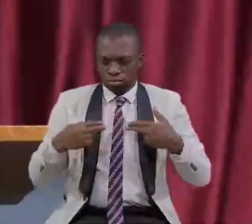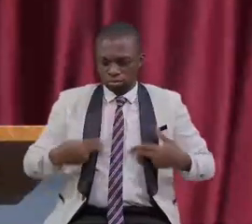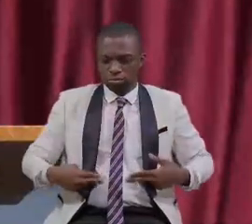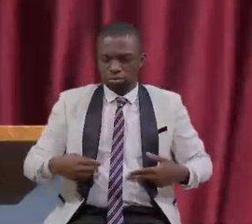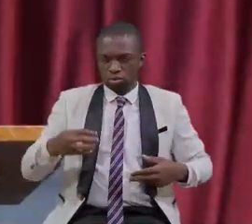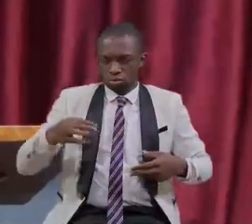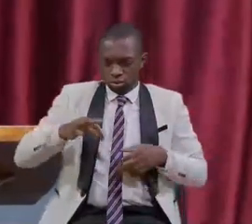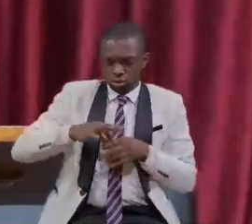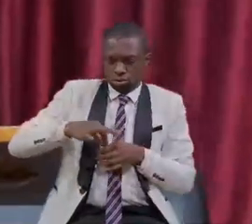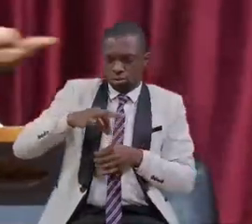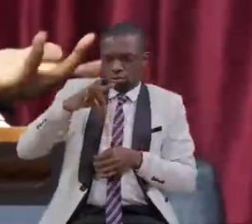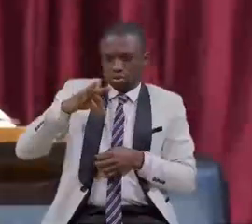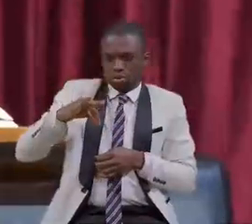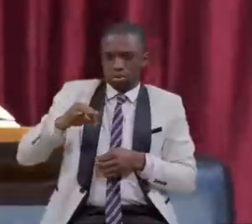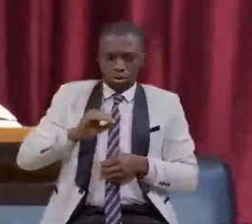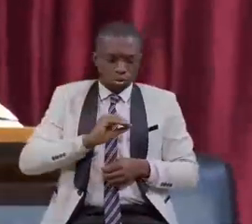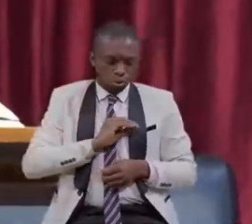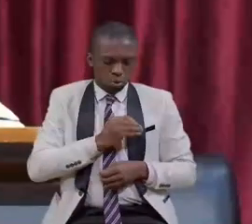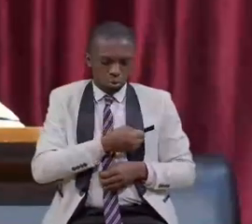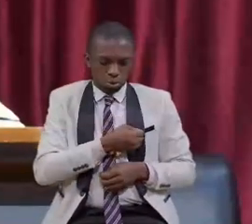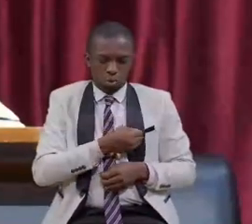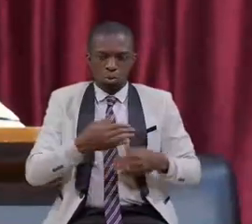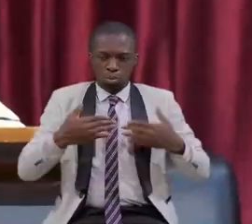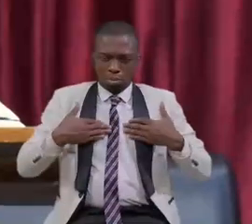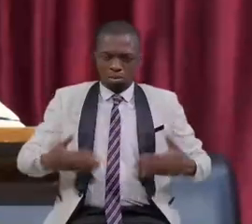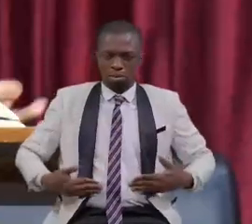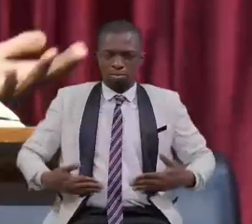corps. Si le corps est bien nourri